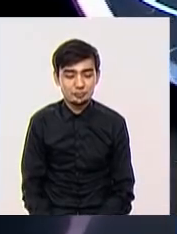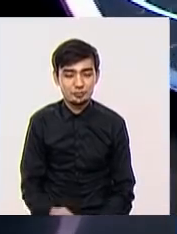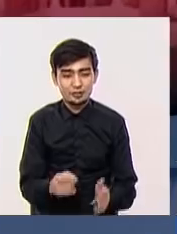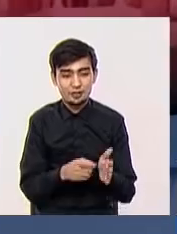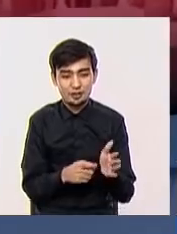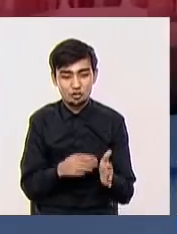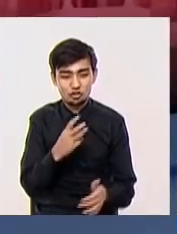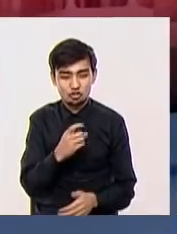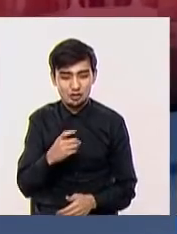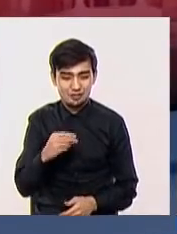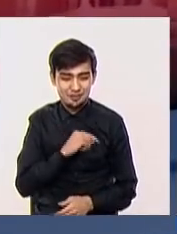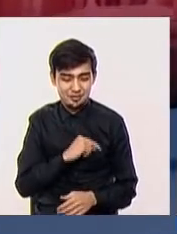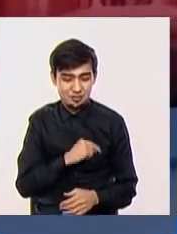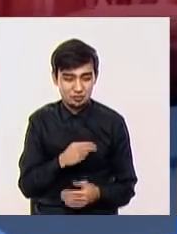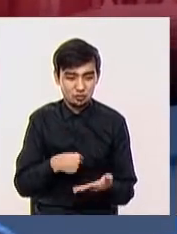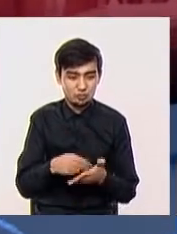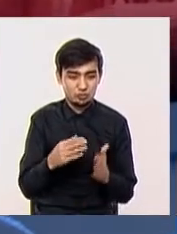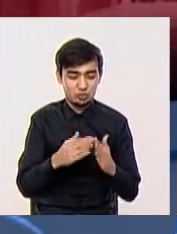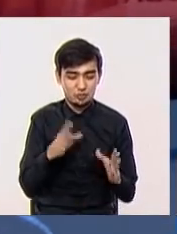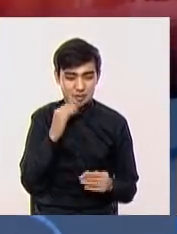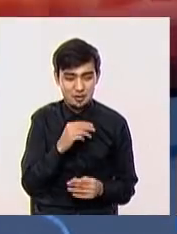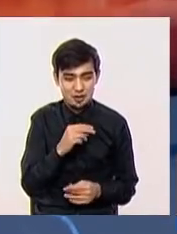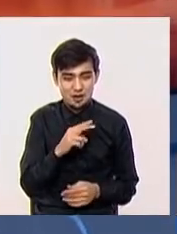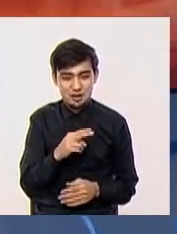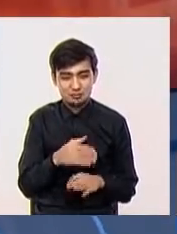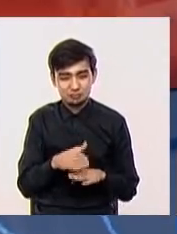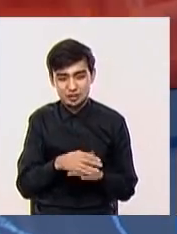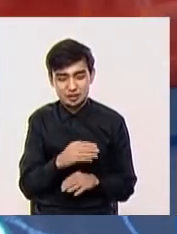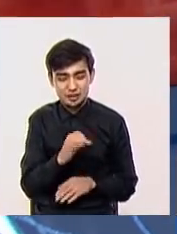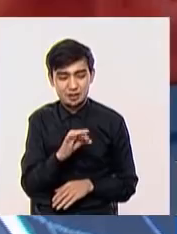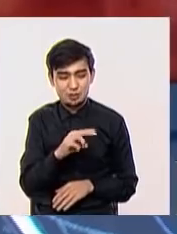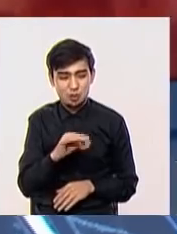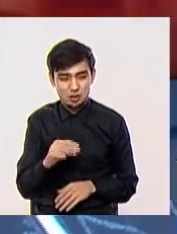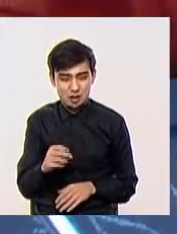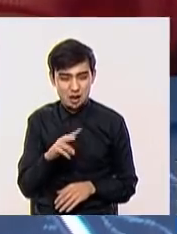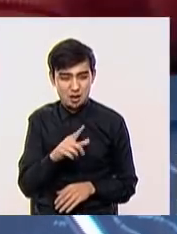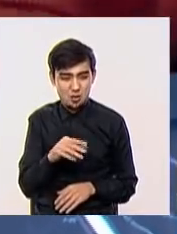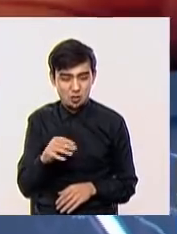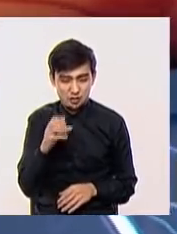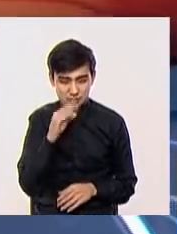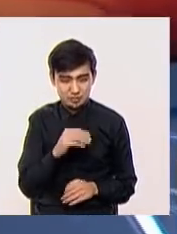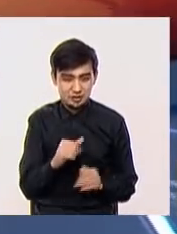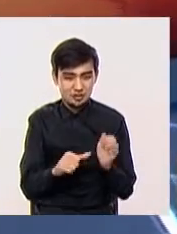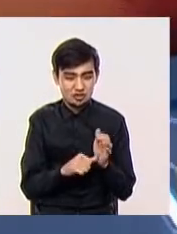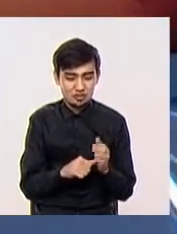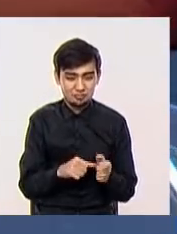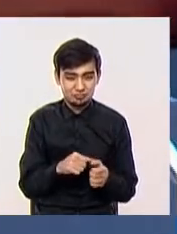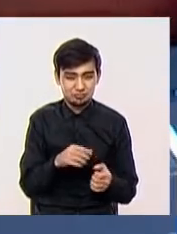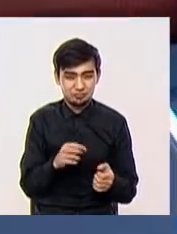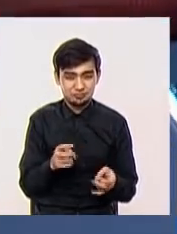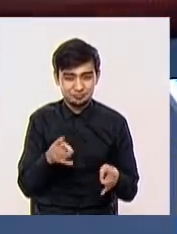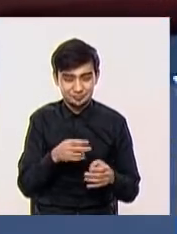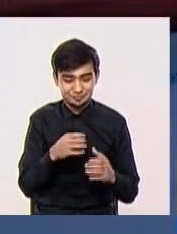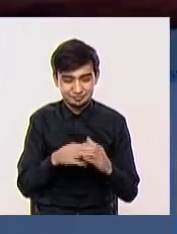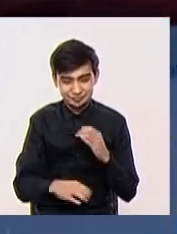Карагандинские шахтеры смогут купить жилье по льготной ипотеке, но не все. После взрыва на шахте, когда погибли 6 горняков, Аким, кроме